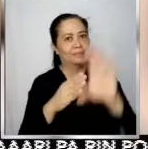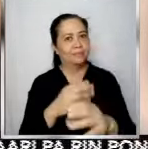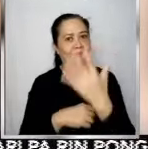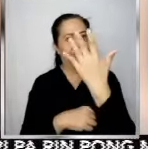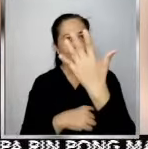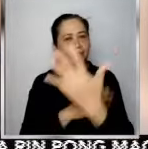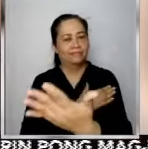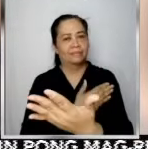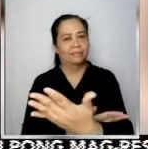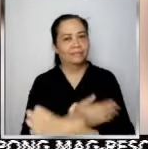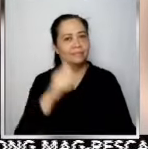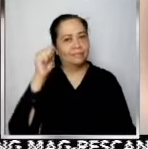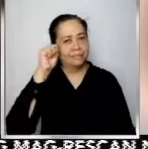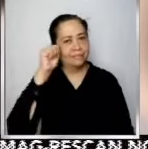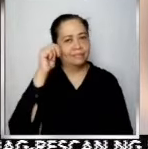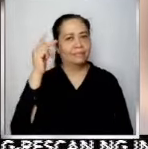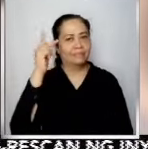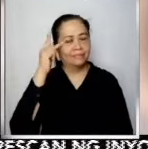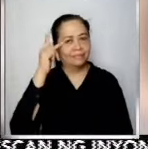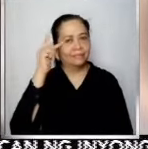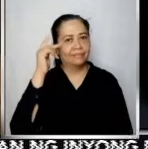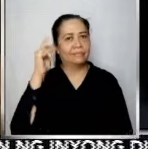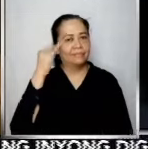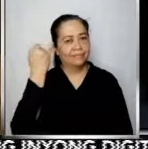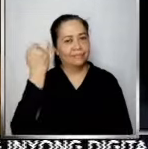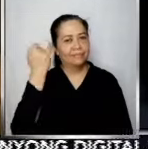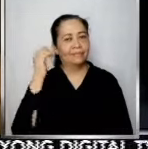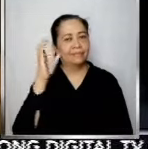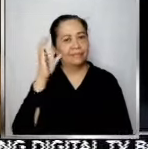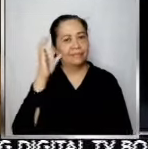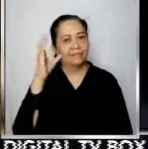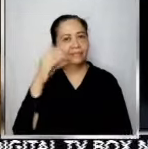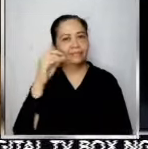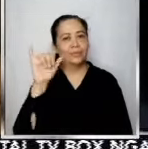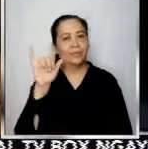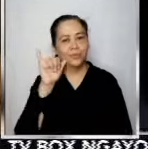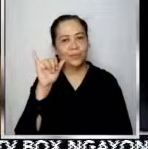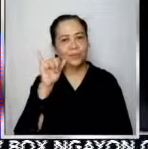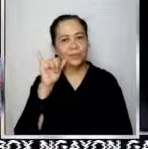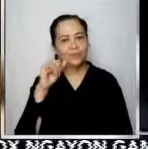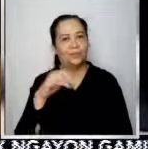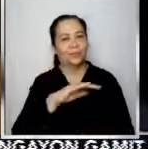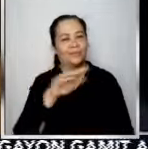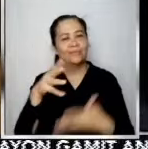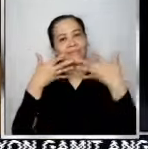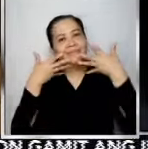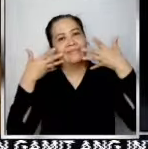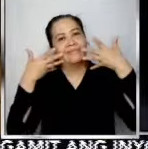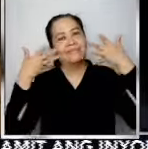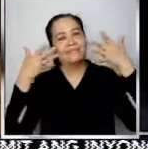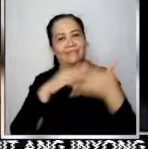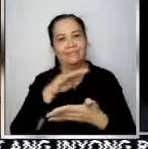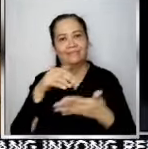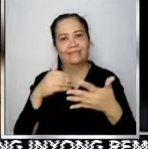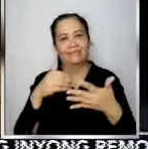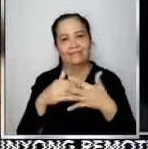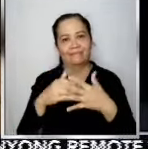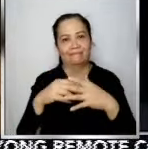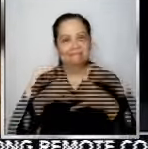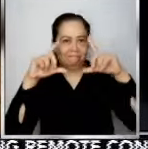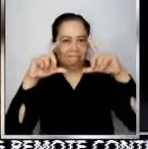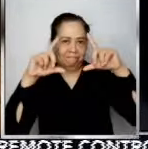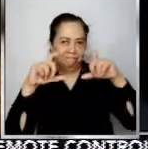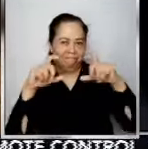Kobe, Jared, Kalei at Johan. All smiles ang lahat sa mini pictorial noong birthday ng bunso na si